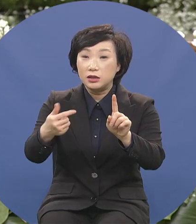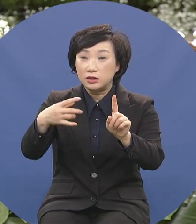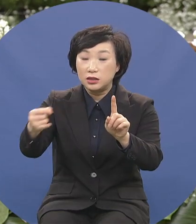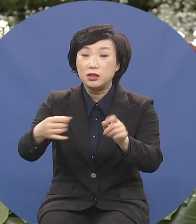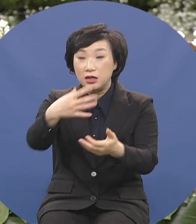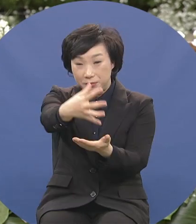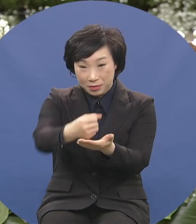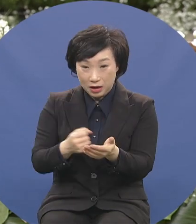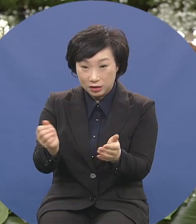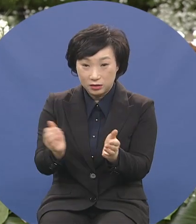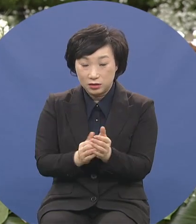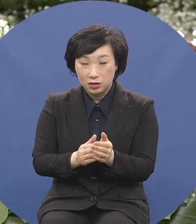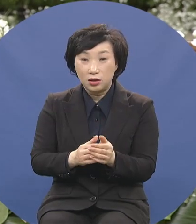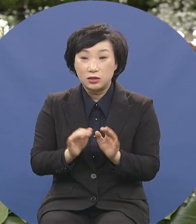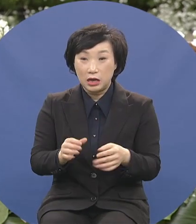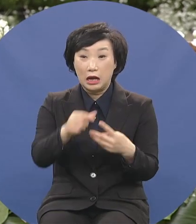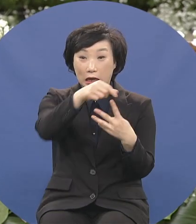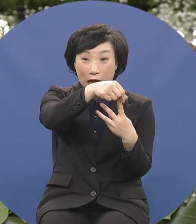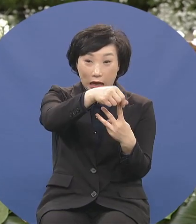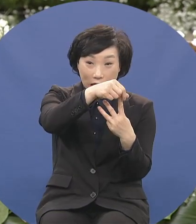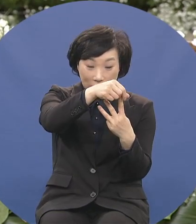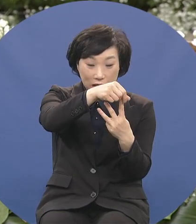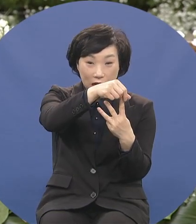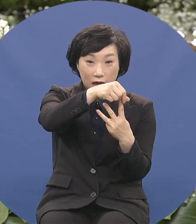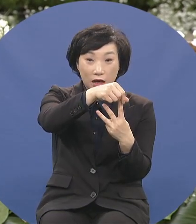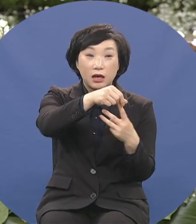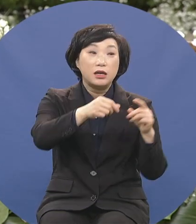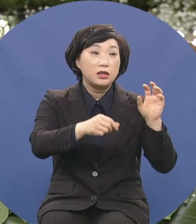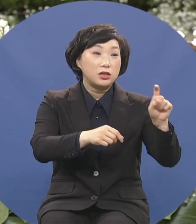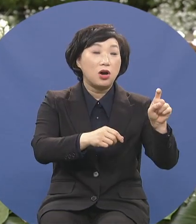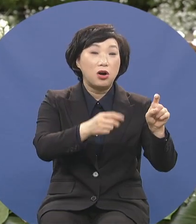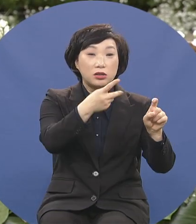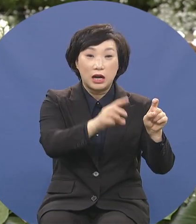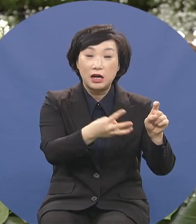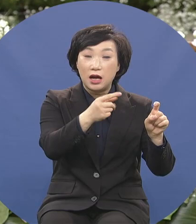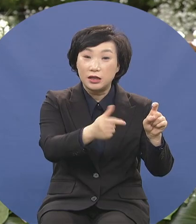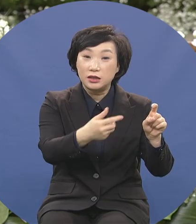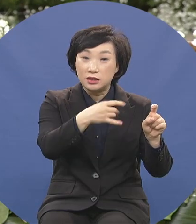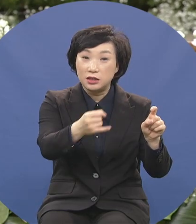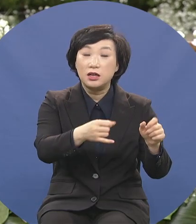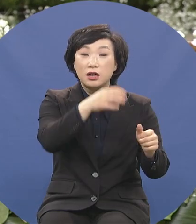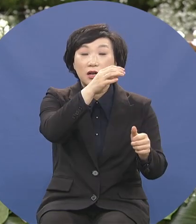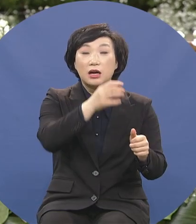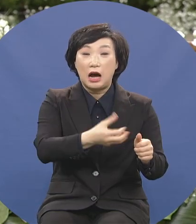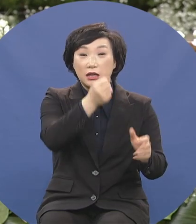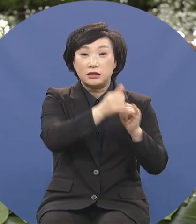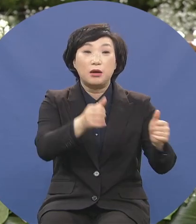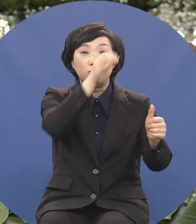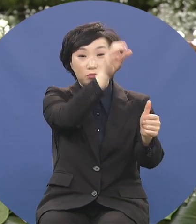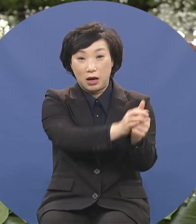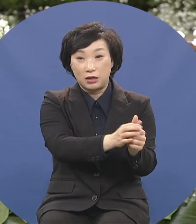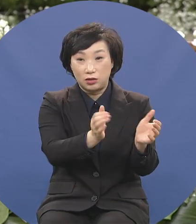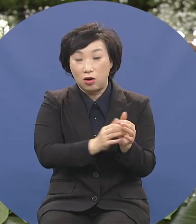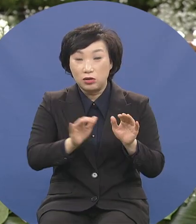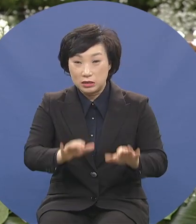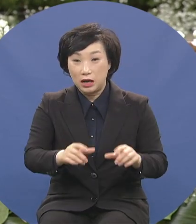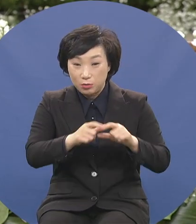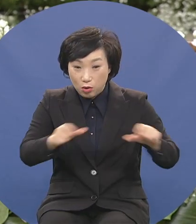빼앗아 10달란트 가진 자에게 주어라 하고, 무릇 있는